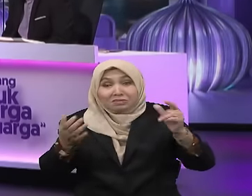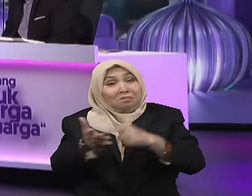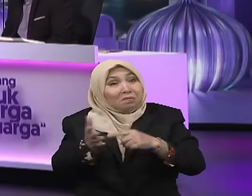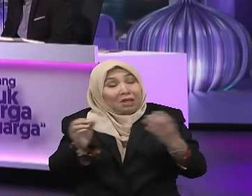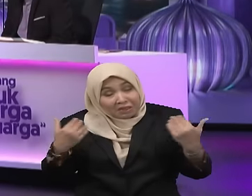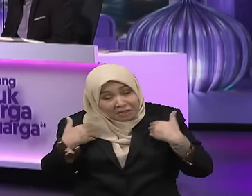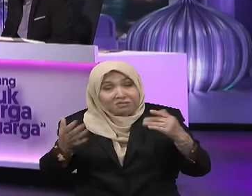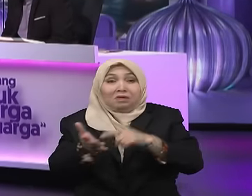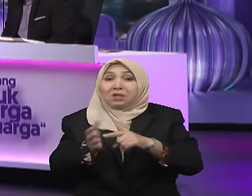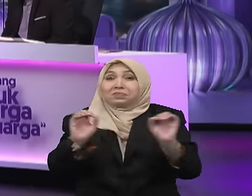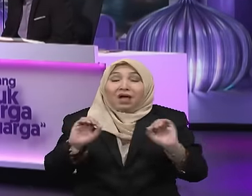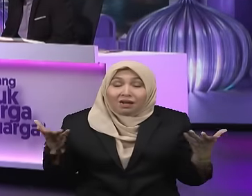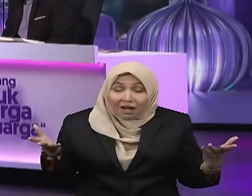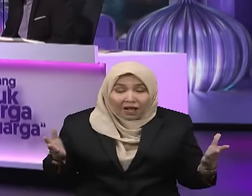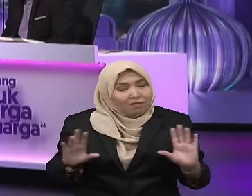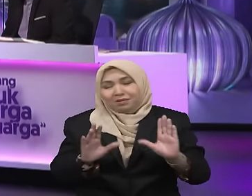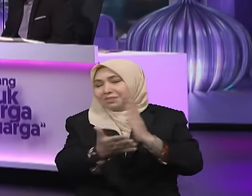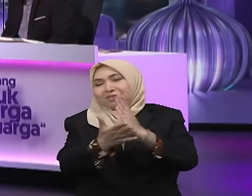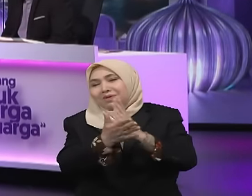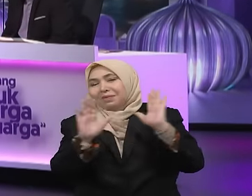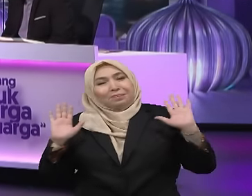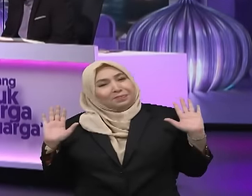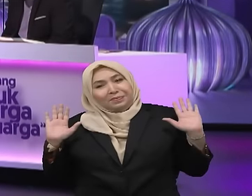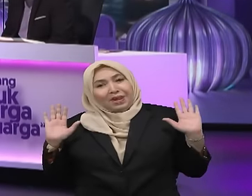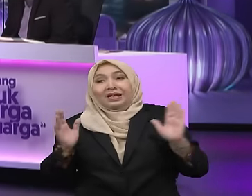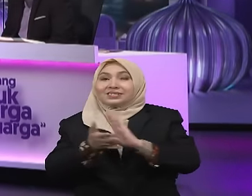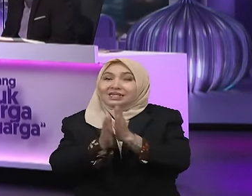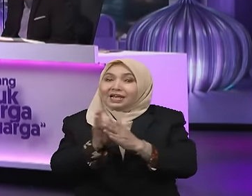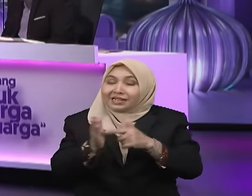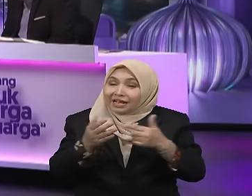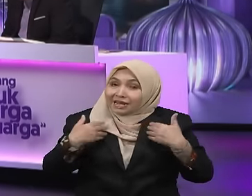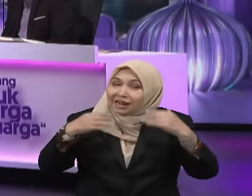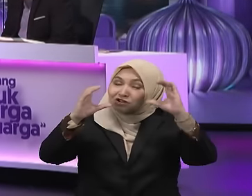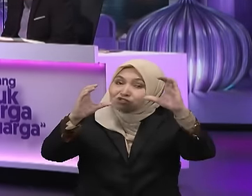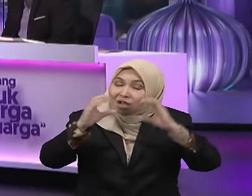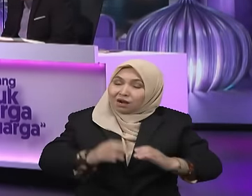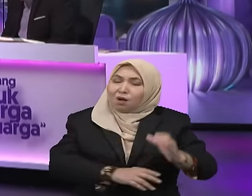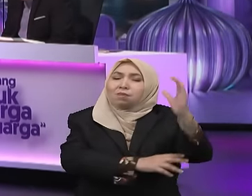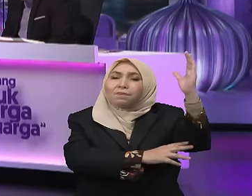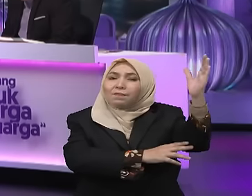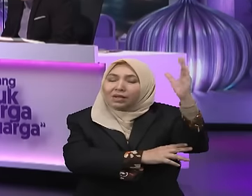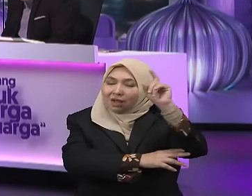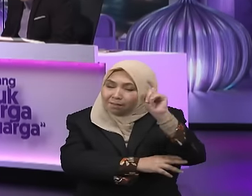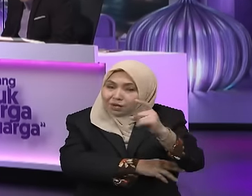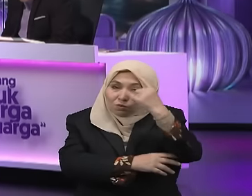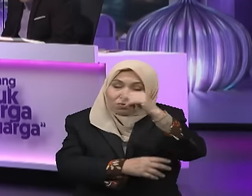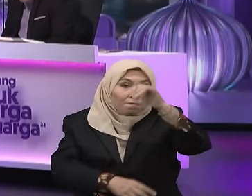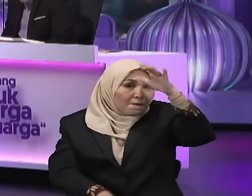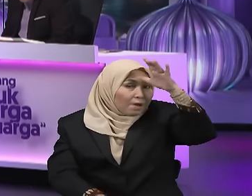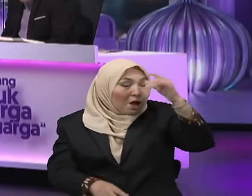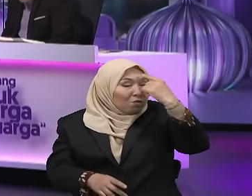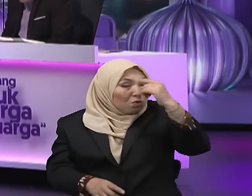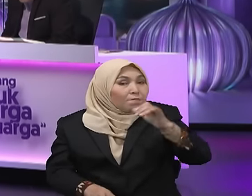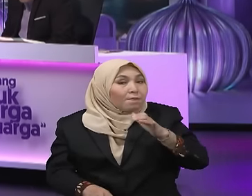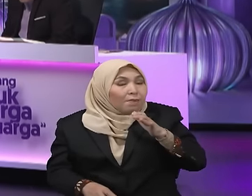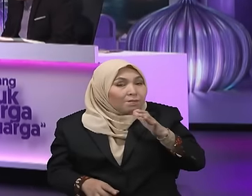Kejap-kejap tak ada. Ini dah. Kan? Jadi ini adalah cara berhujah yang perlu bagi ayah, bagi ibu